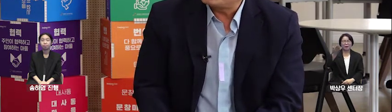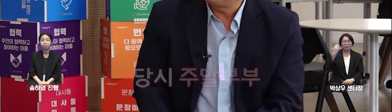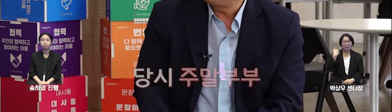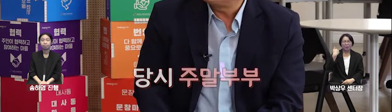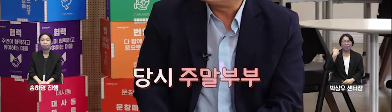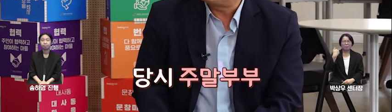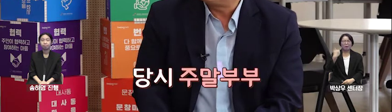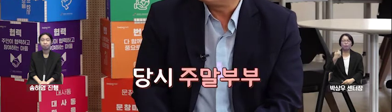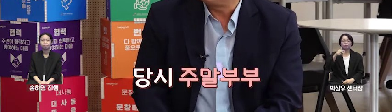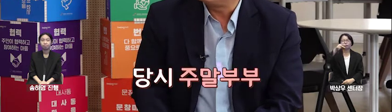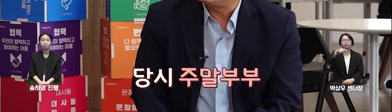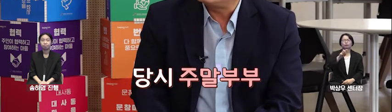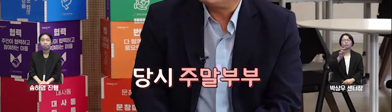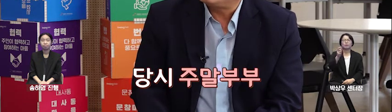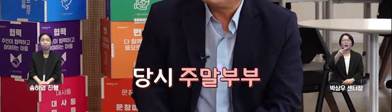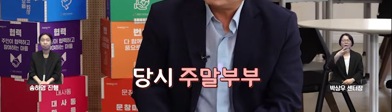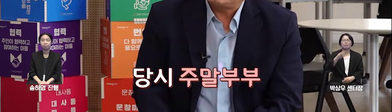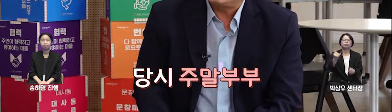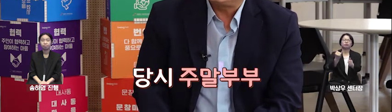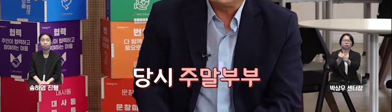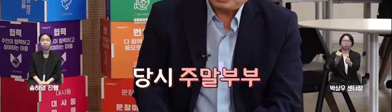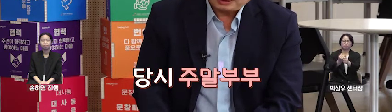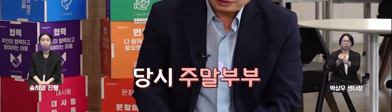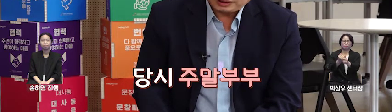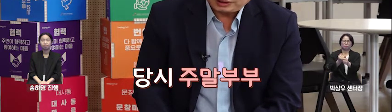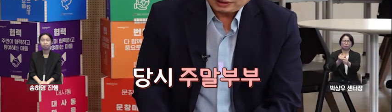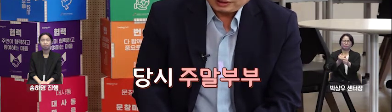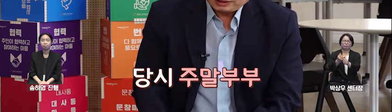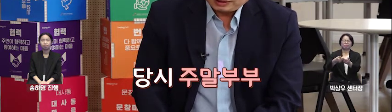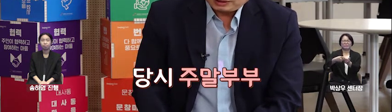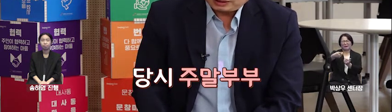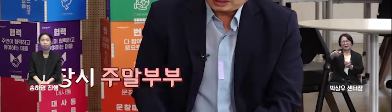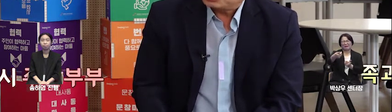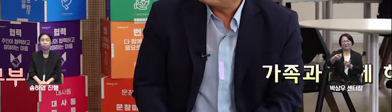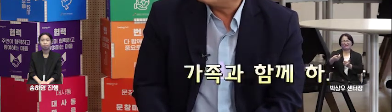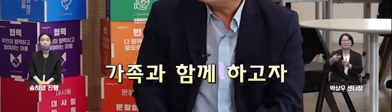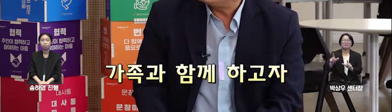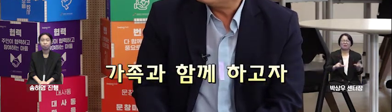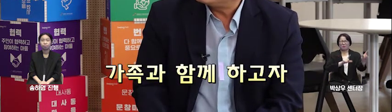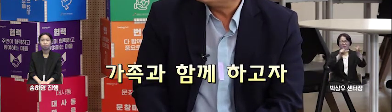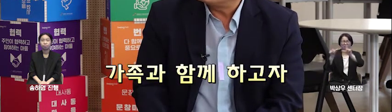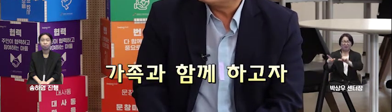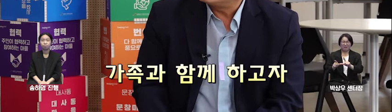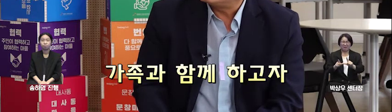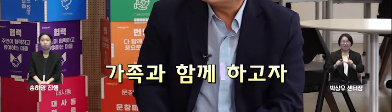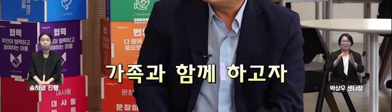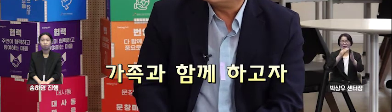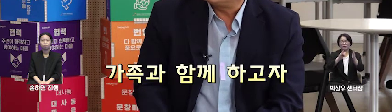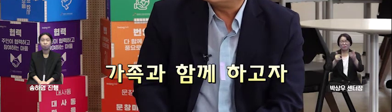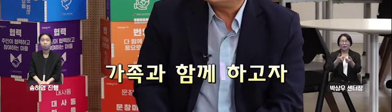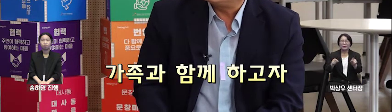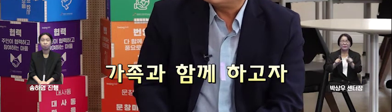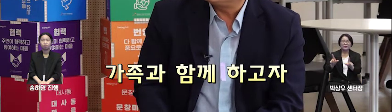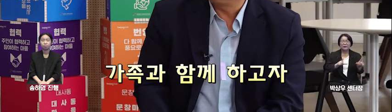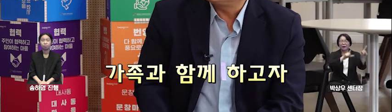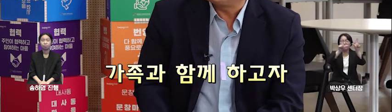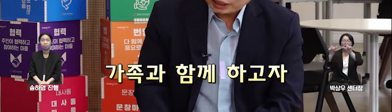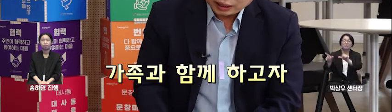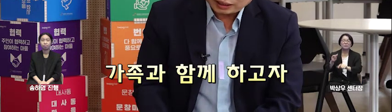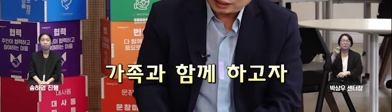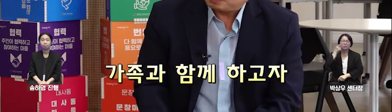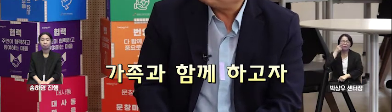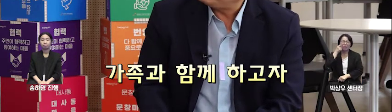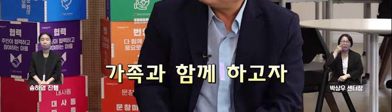당시에도 이제 주말부부로 활동을 하고 있었고요. 그래서 가족과 함께하지 못한